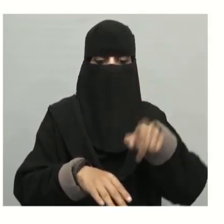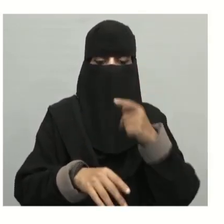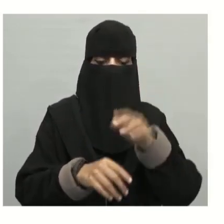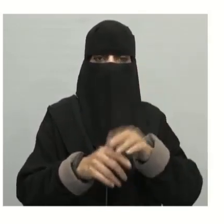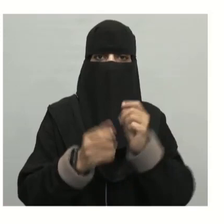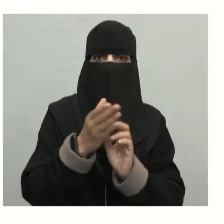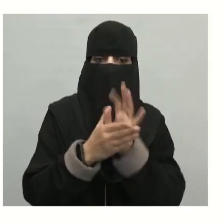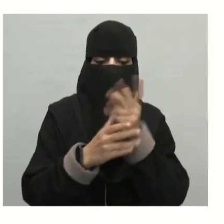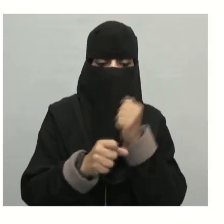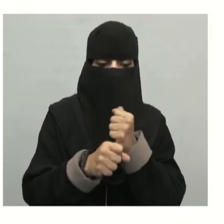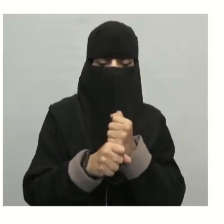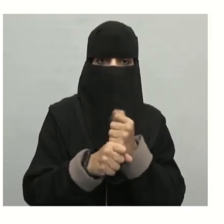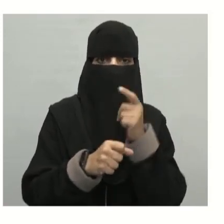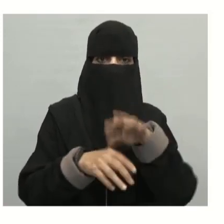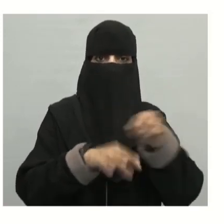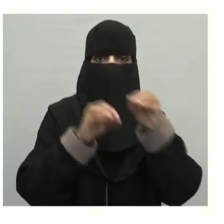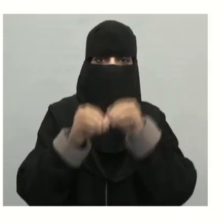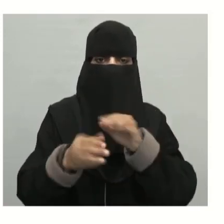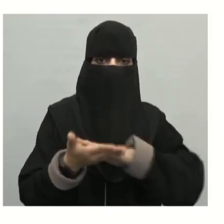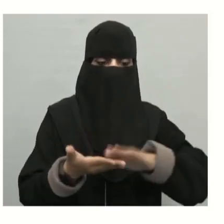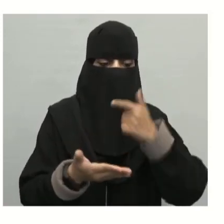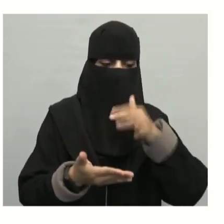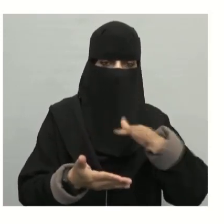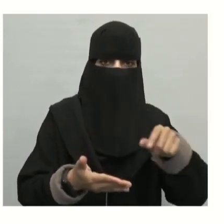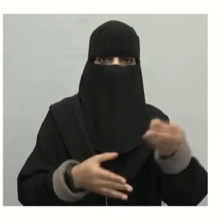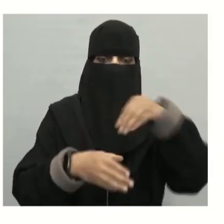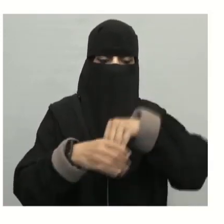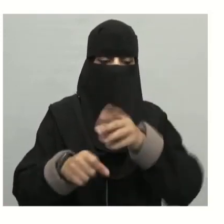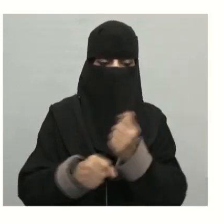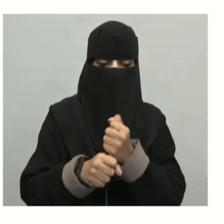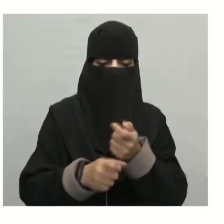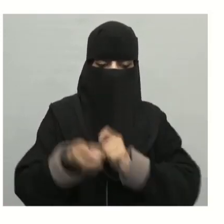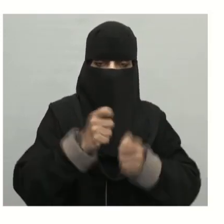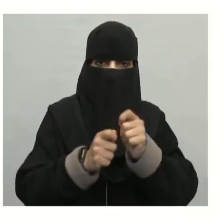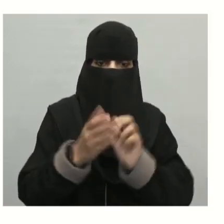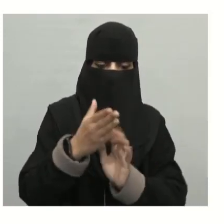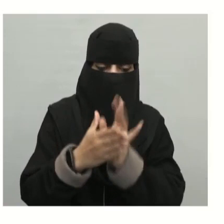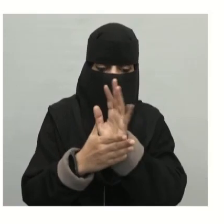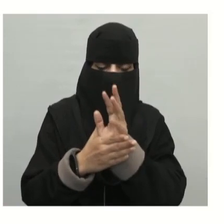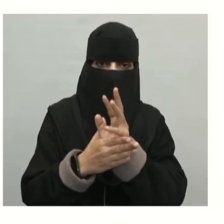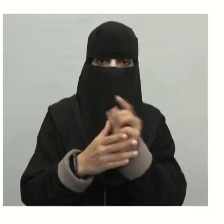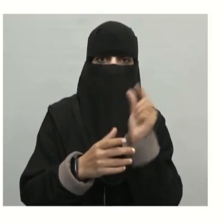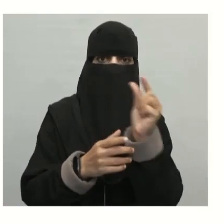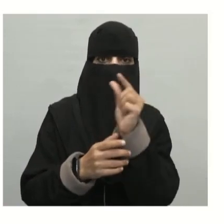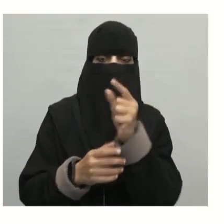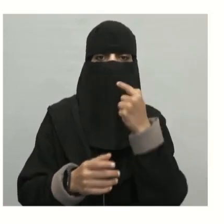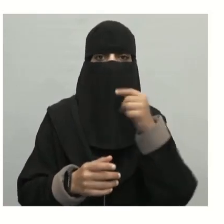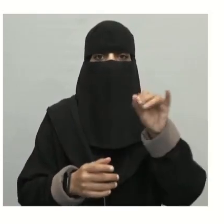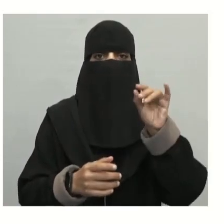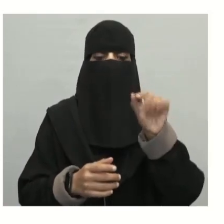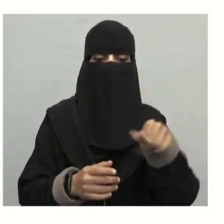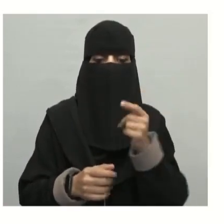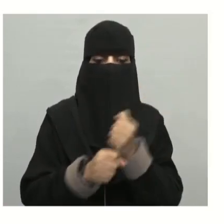طريقه التبخر وهو ما يحدث لماء البحر عند تبخره فيتكون عن عمليه التبخر بلورات الملح